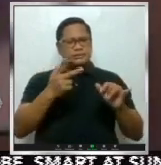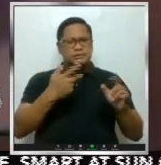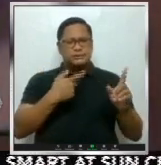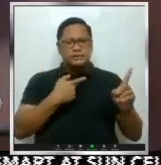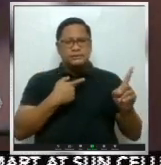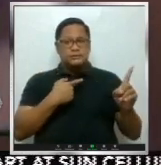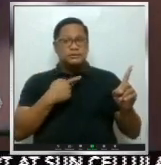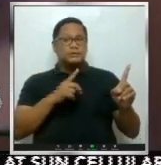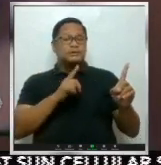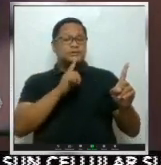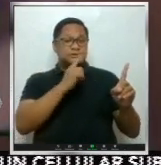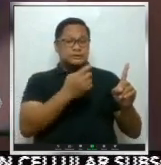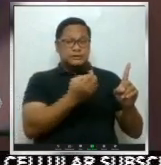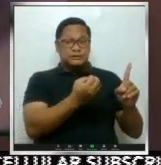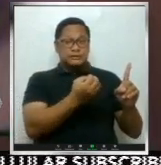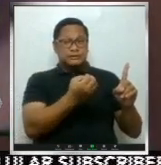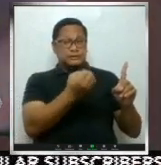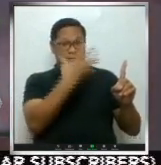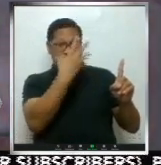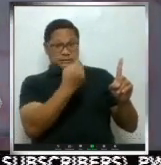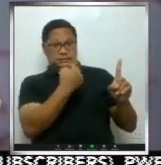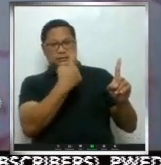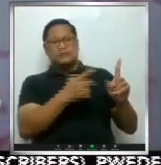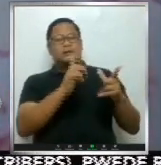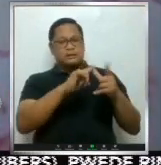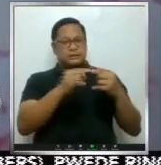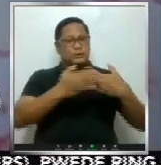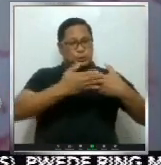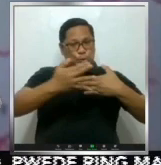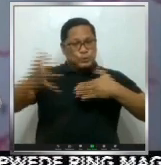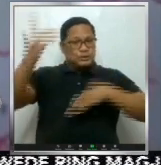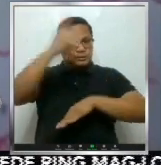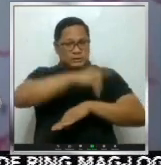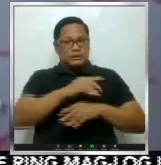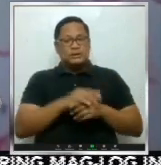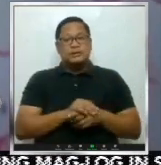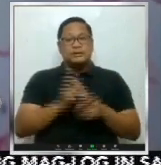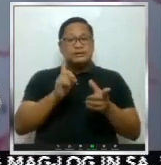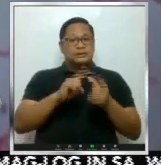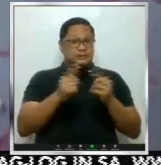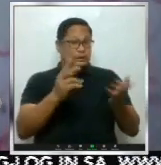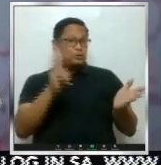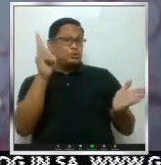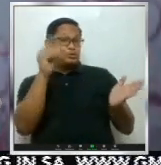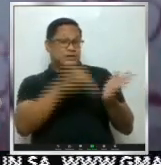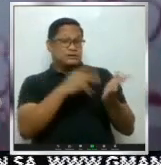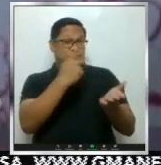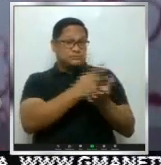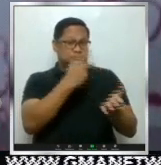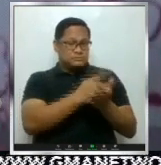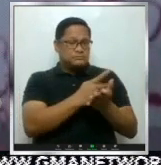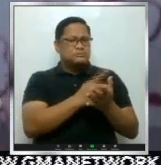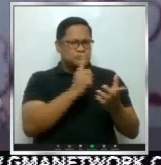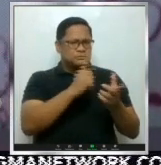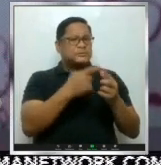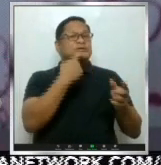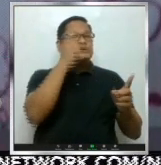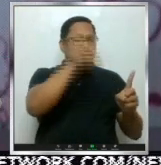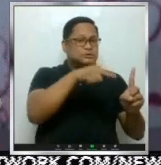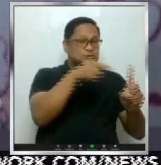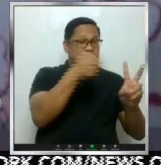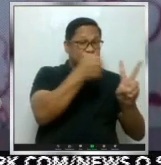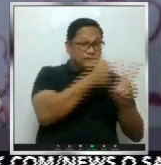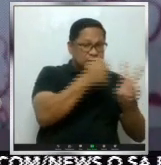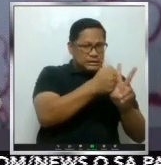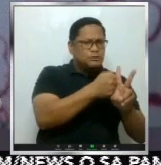mukha ng suspect. Pagkalipas ng ilang araw, humingi na raw lang 2,000 pesos ang suspect at inutusan pa ang biktima na magnakaw